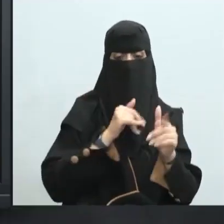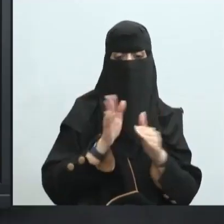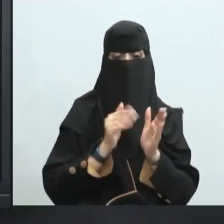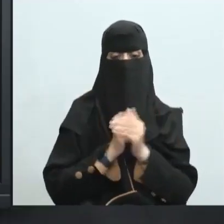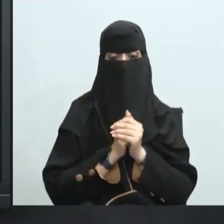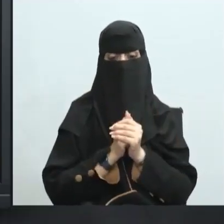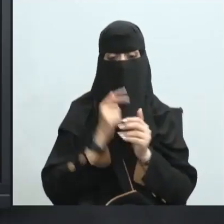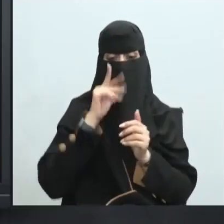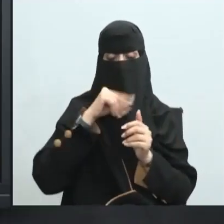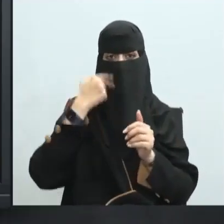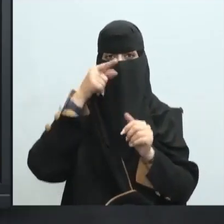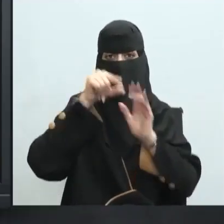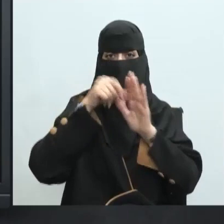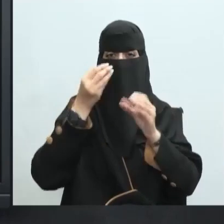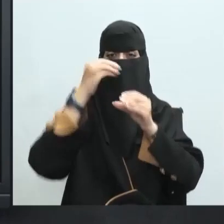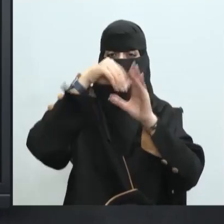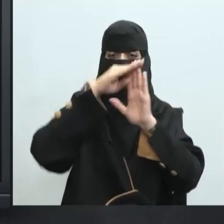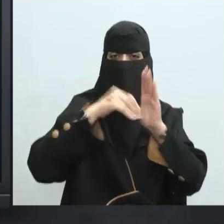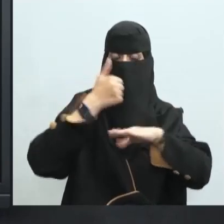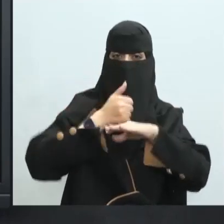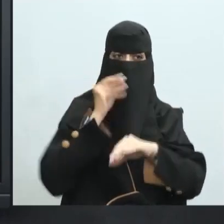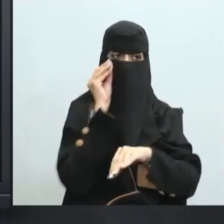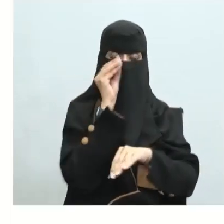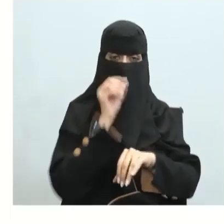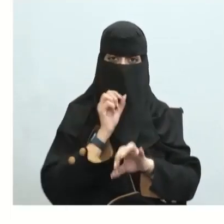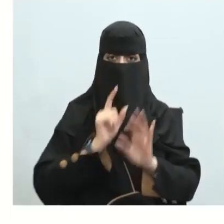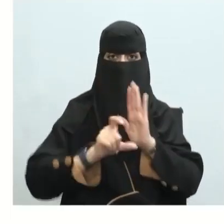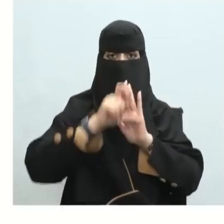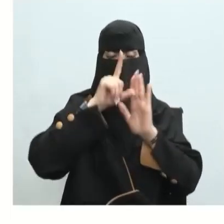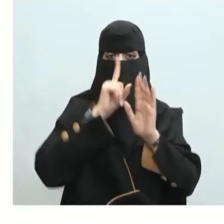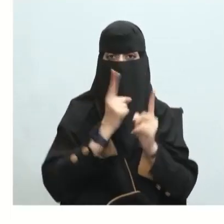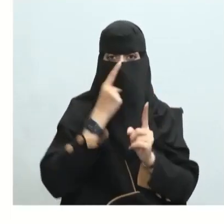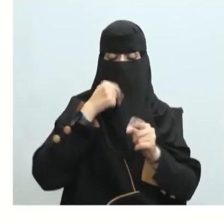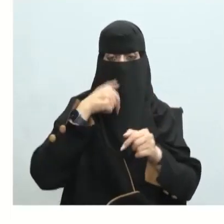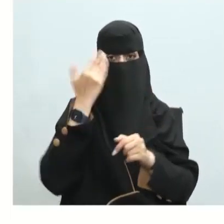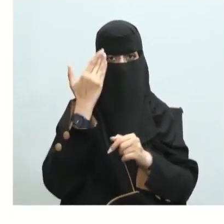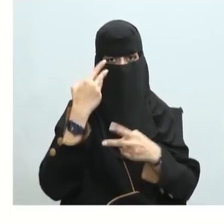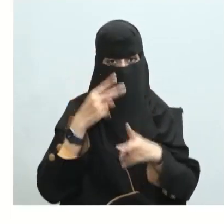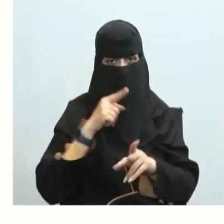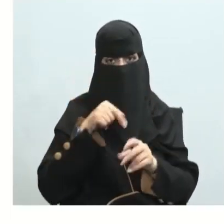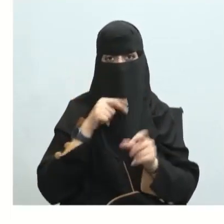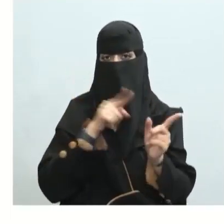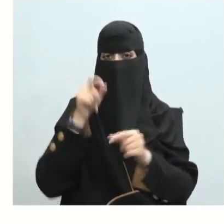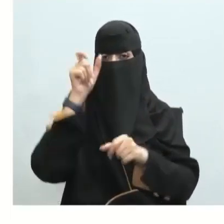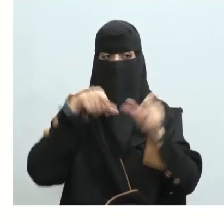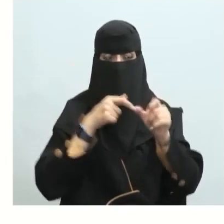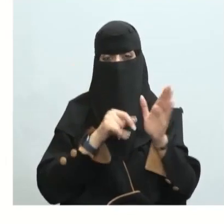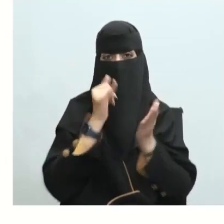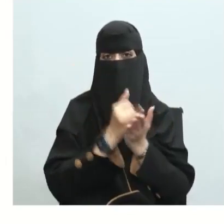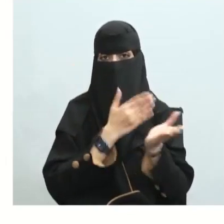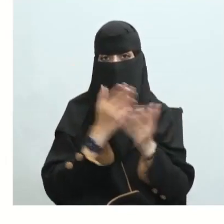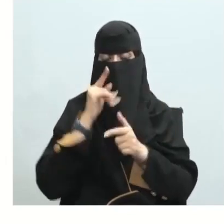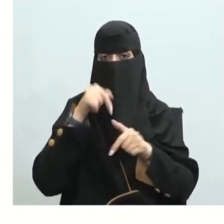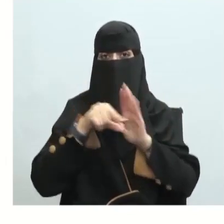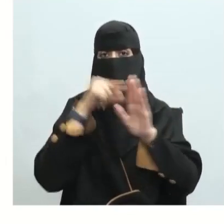وعرض وخاتمه هنا المحتويات الاساسيه التوجيه في المقدمه في خطبه الافتتاح توجيه ورعاه الحفل والتعريف بموضوع